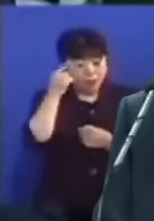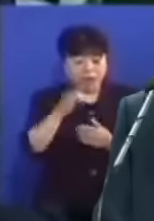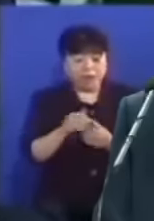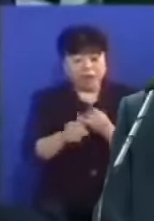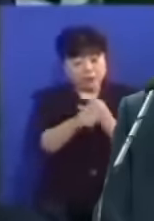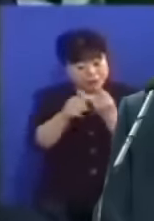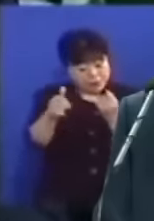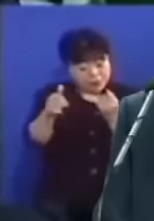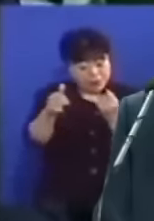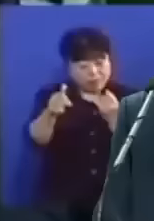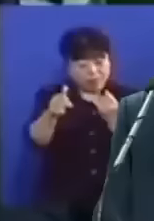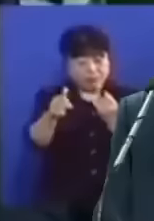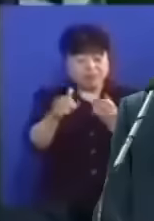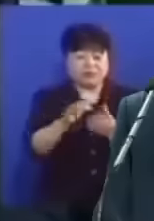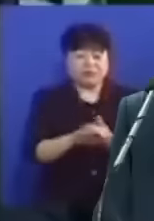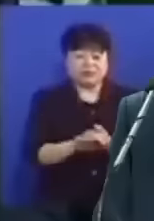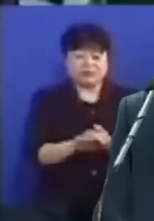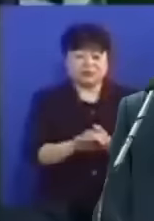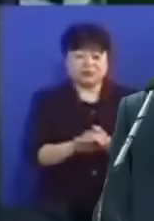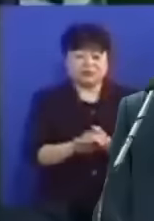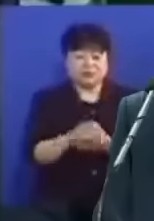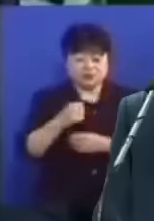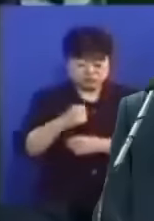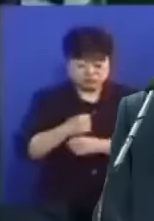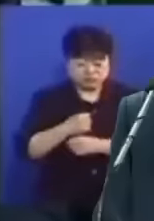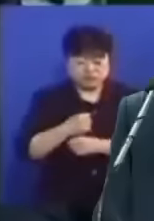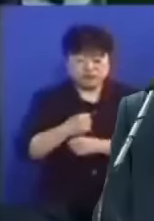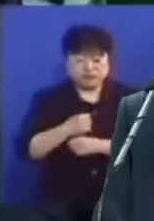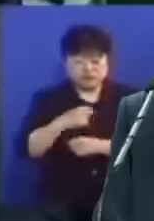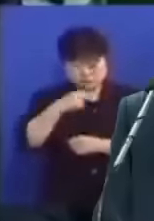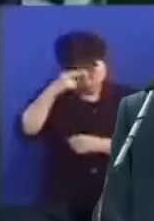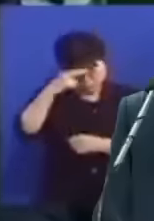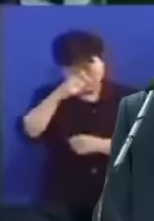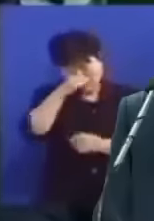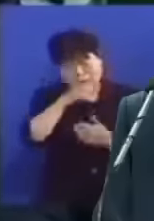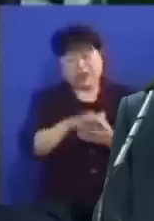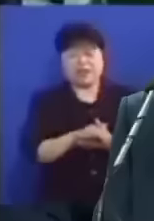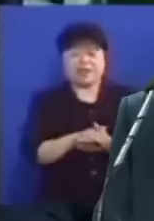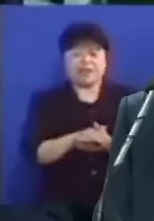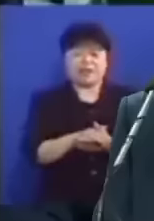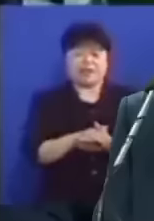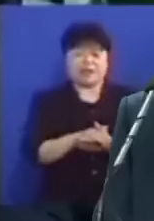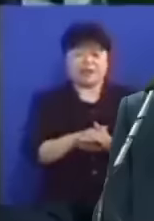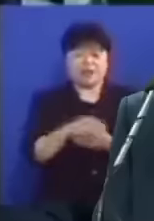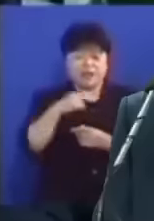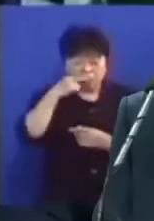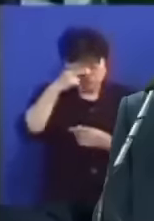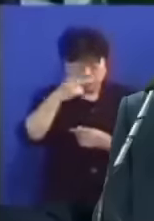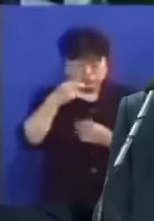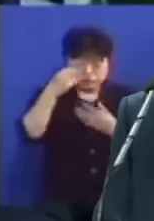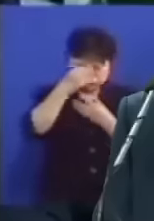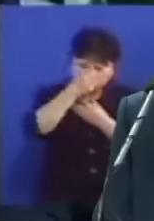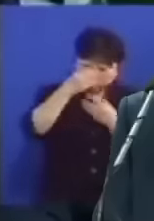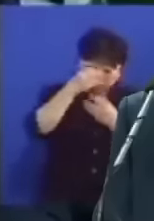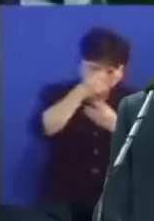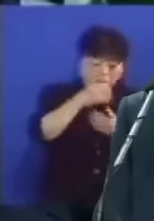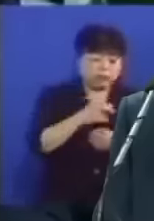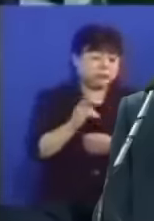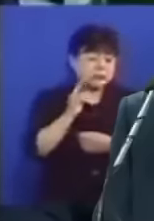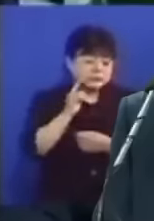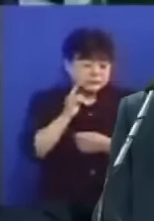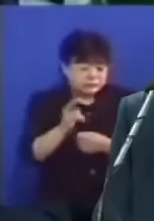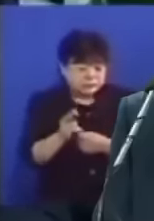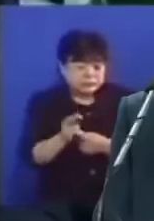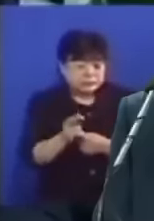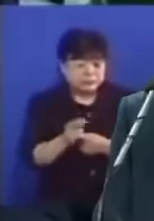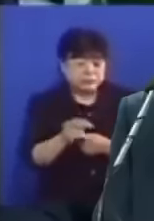우리 남편이 장기 근속하는 군인이지만 술을 너무나 좋아해서 술을 많이 먹고 그냥 술만 먹으면 좋은데 술